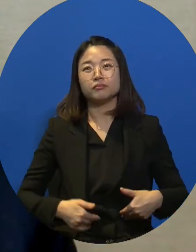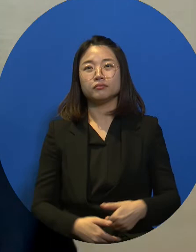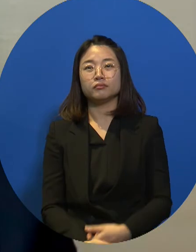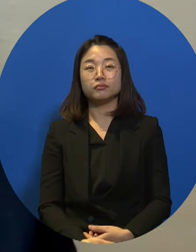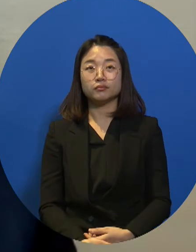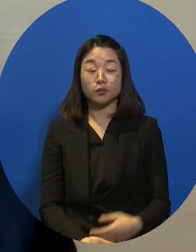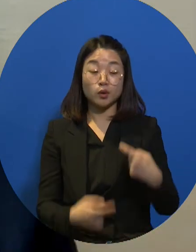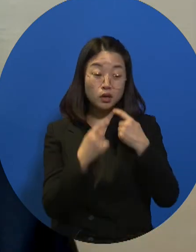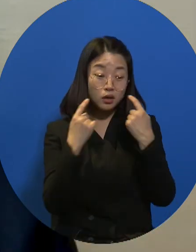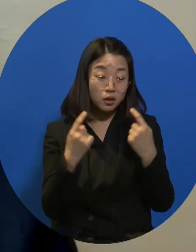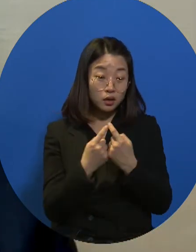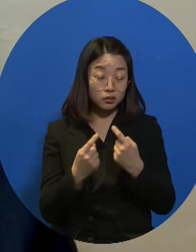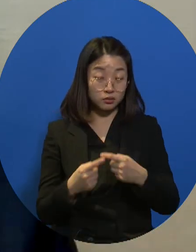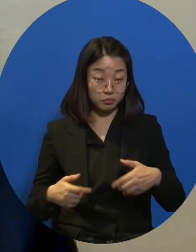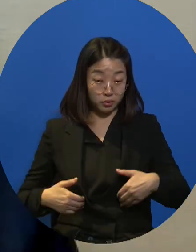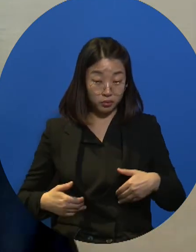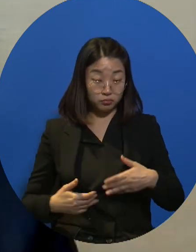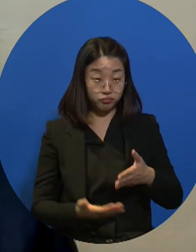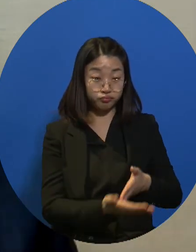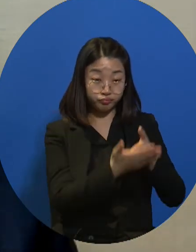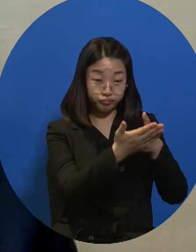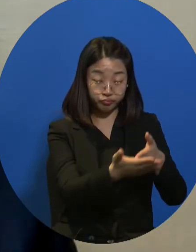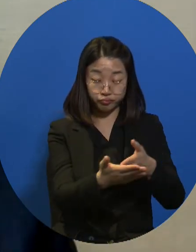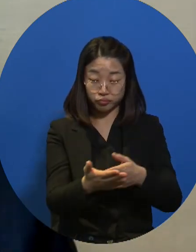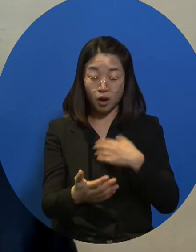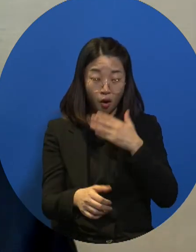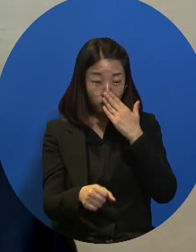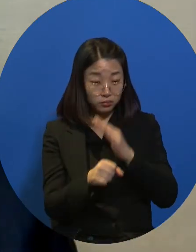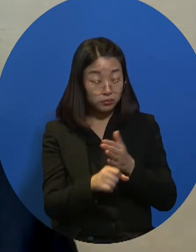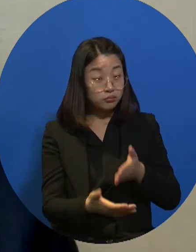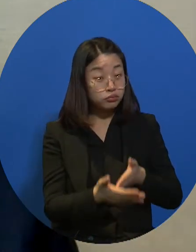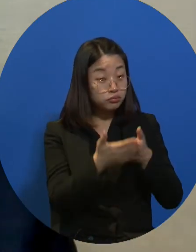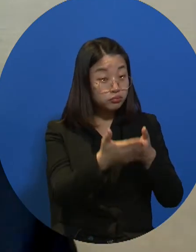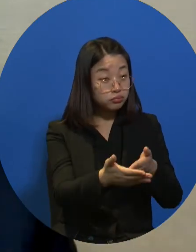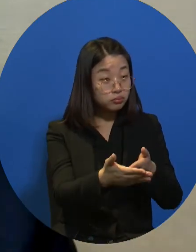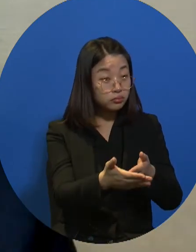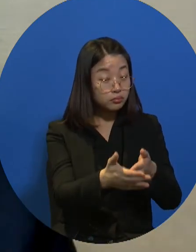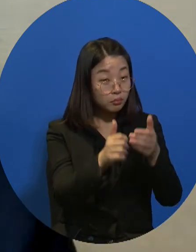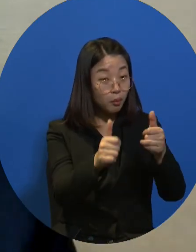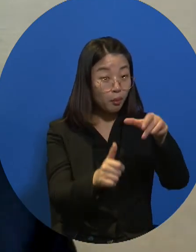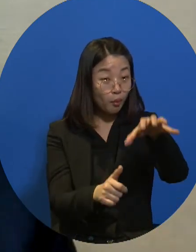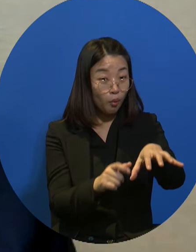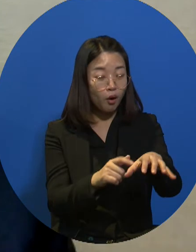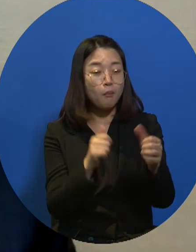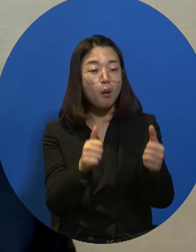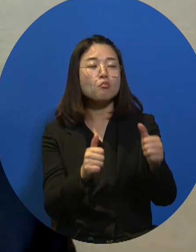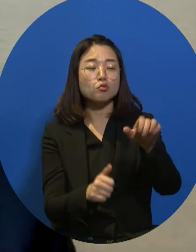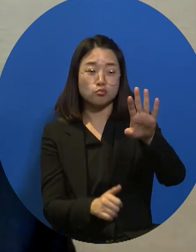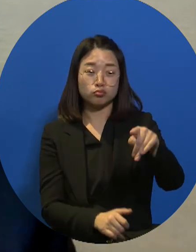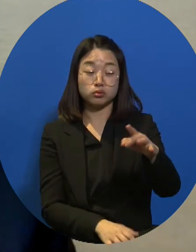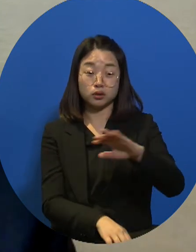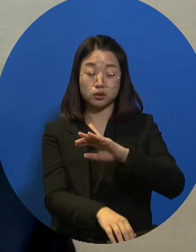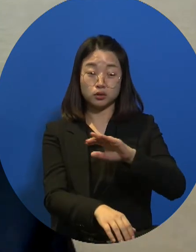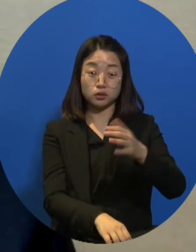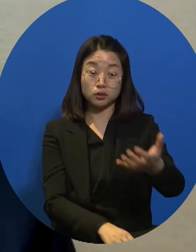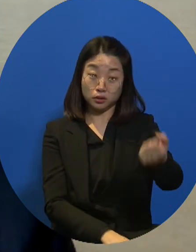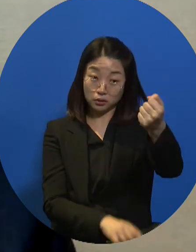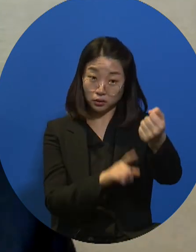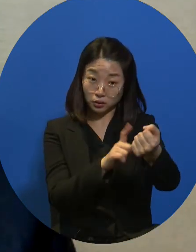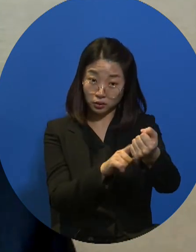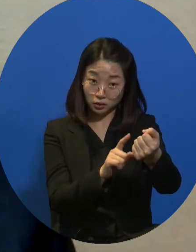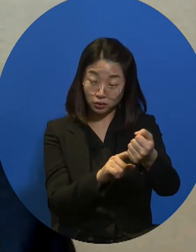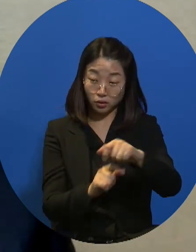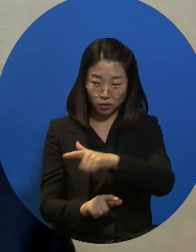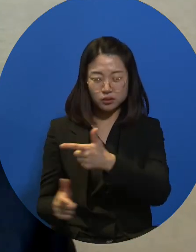결정에 대해서 국내에서 이행하기 위해서 이 조정 책임을 법무부에 두자, 이런 견해들이